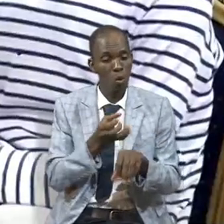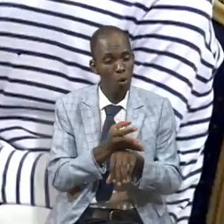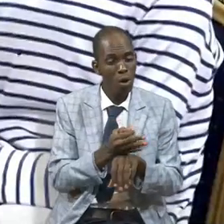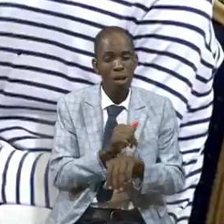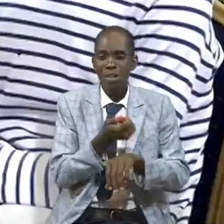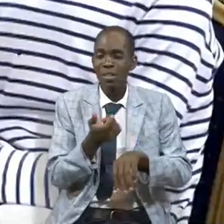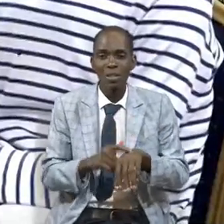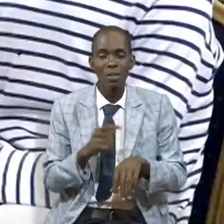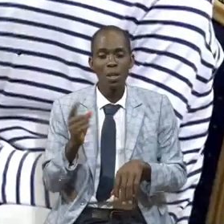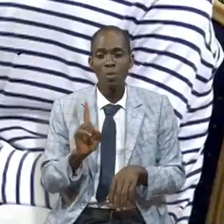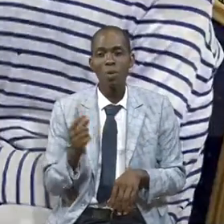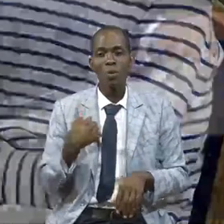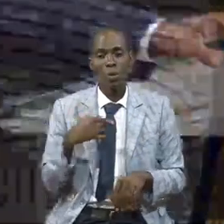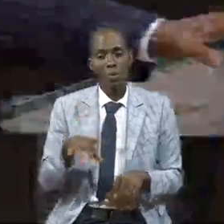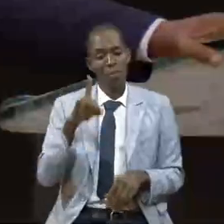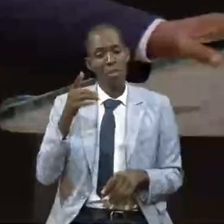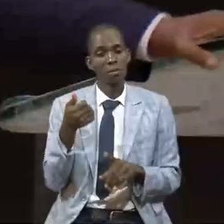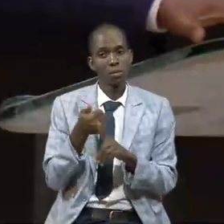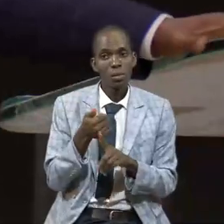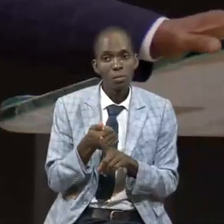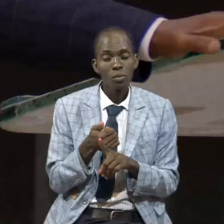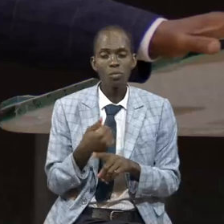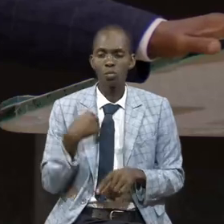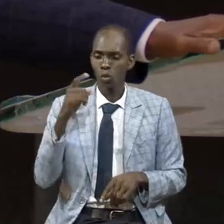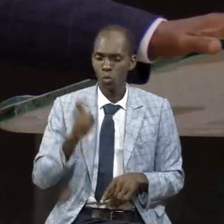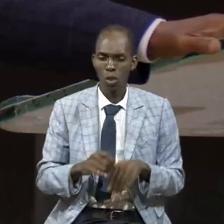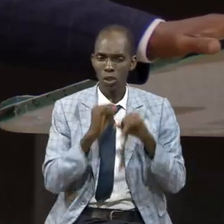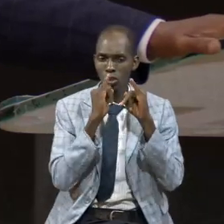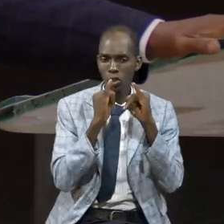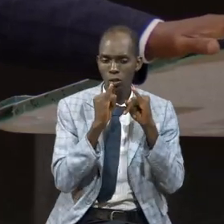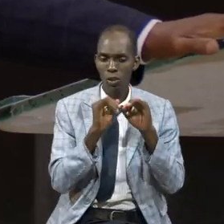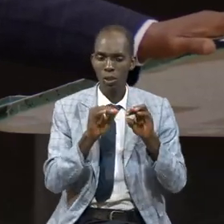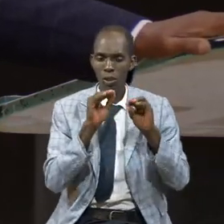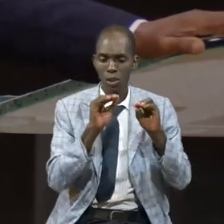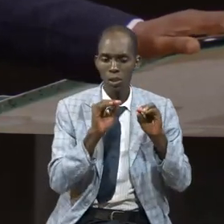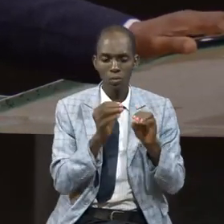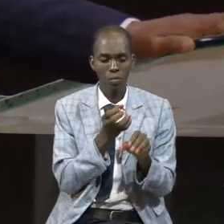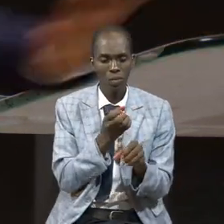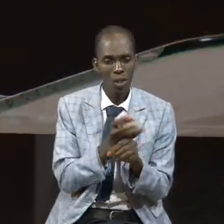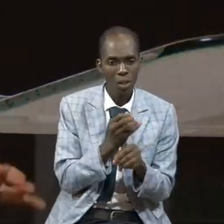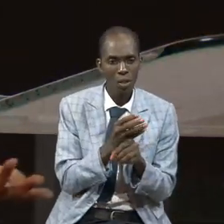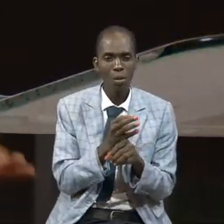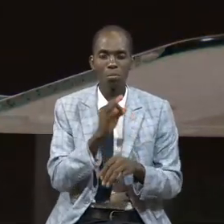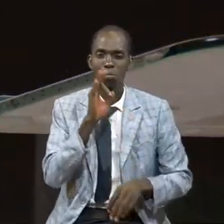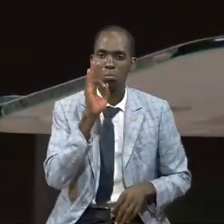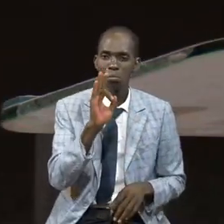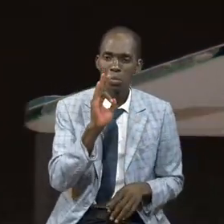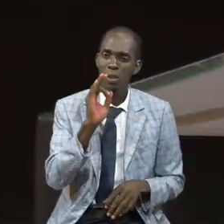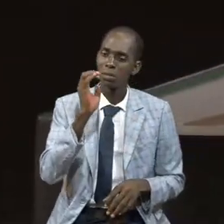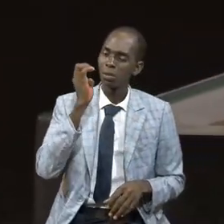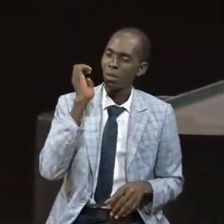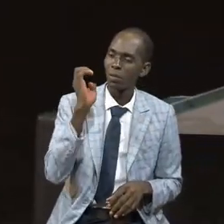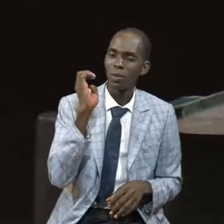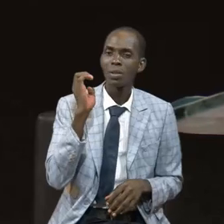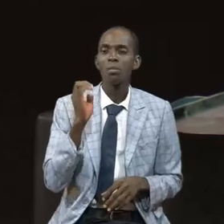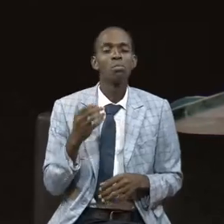au cours des conseils où que nous nous trouvions. Alors nous devons instruire, nous devons enseigner, nous devons prodiguer des conseils, nous devons prêcher, nous